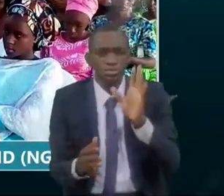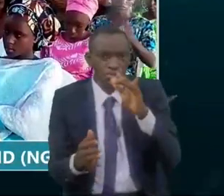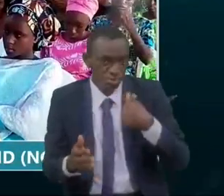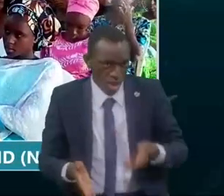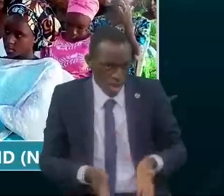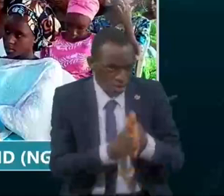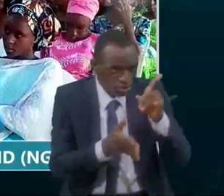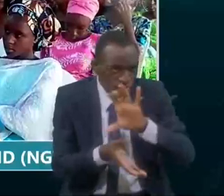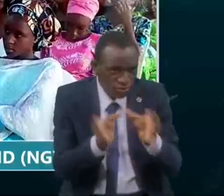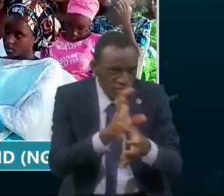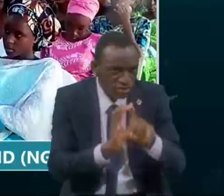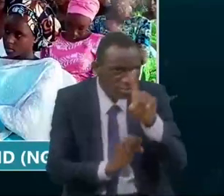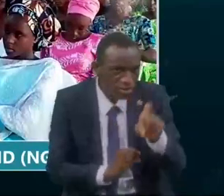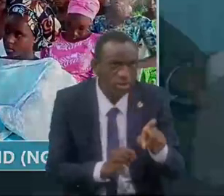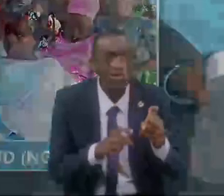Est-ce que tu faisais le mal?